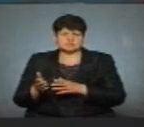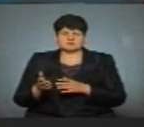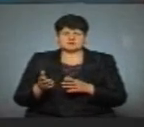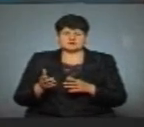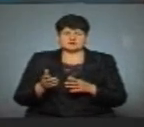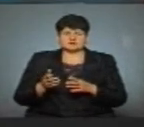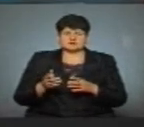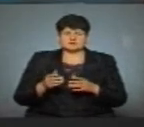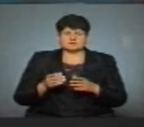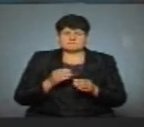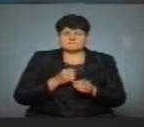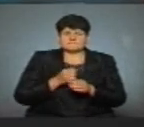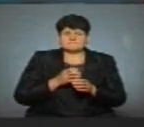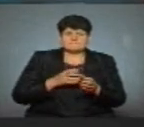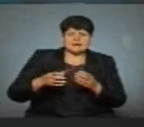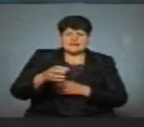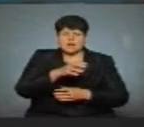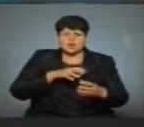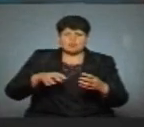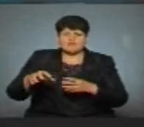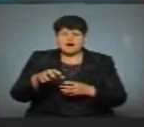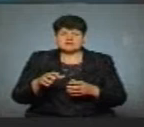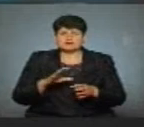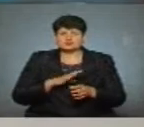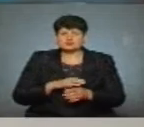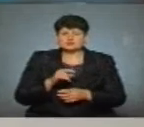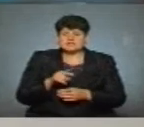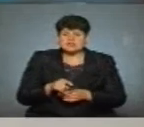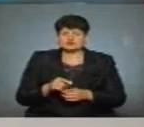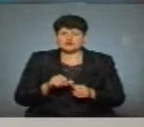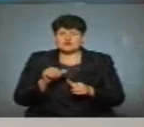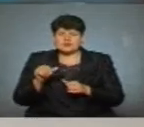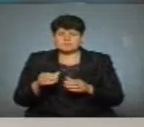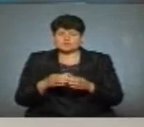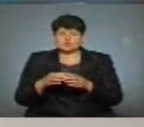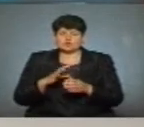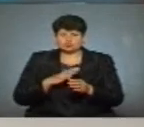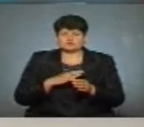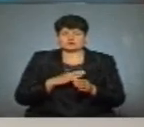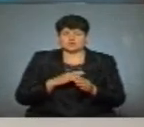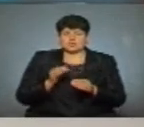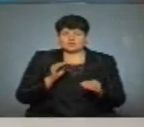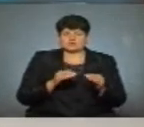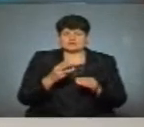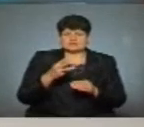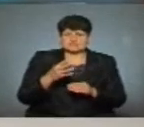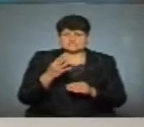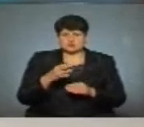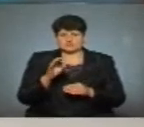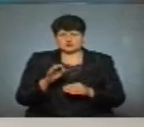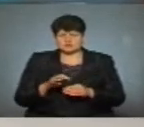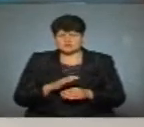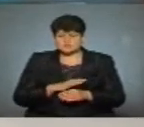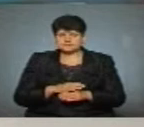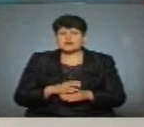якесь перегрупування, розгрупування доходило до того, що деякі підрозділи вже були укомплектовані там на 30-40%. Коли